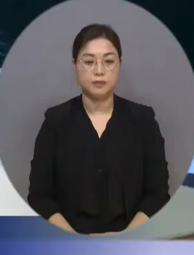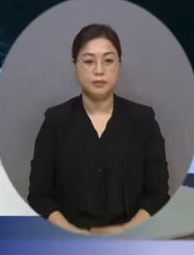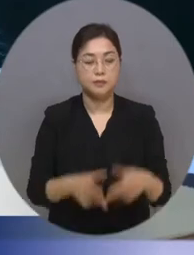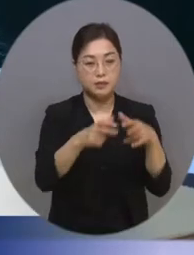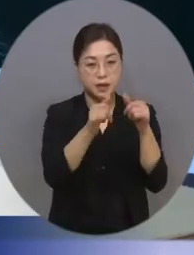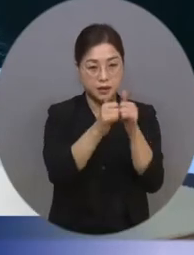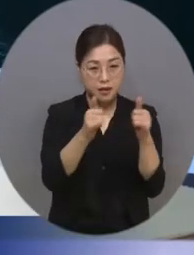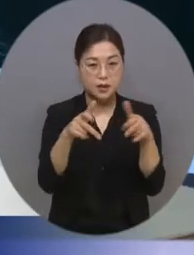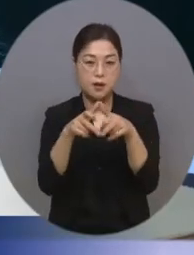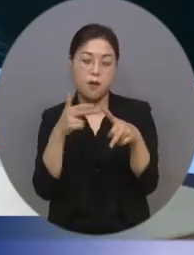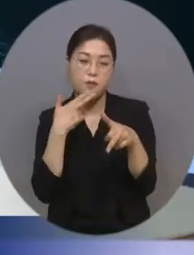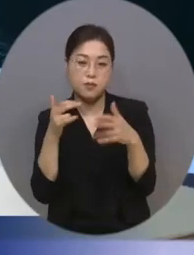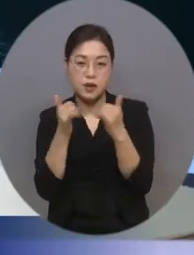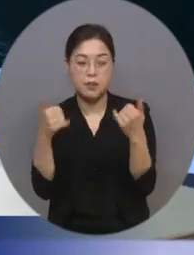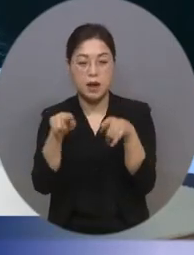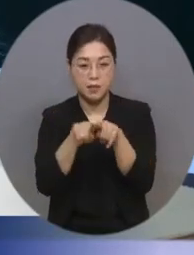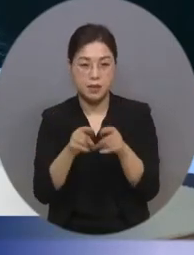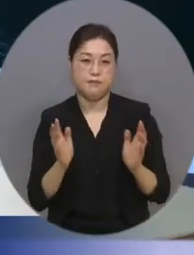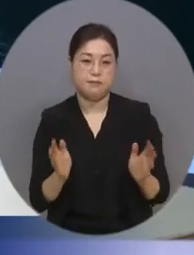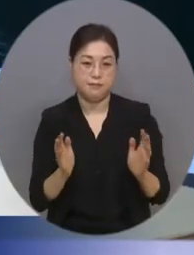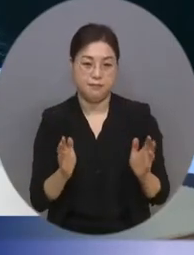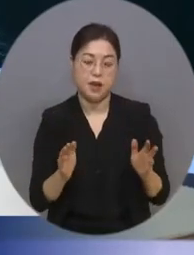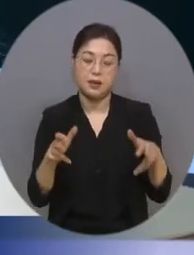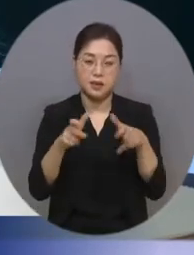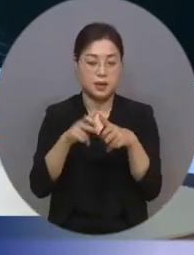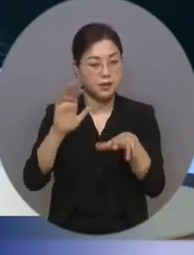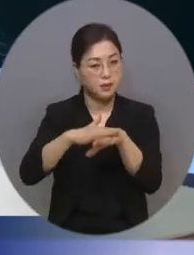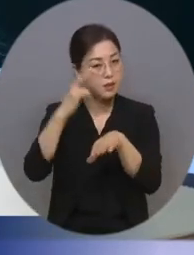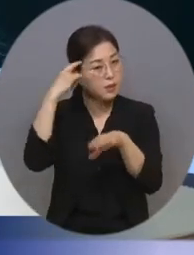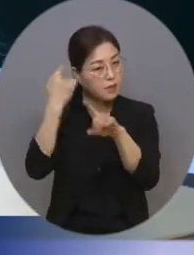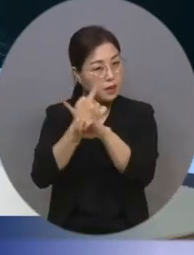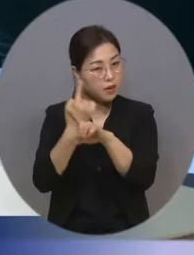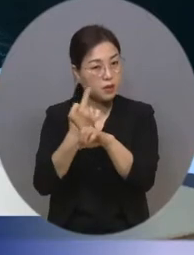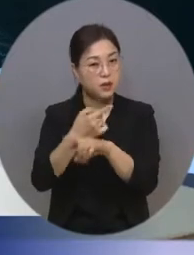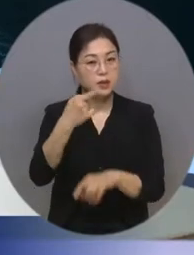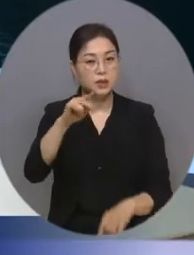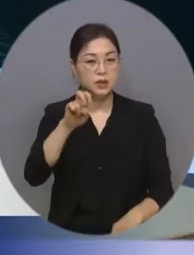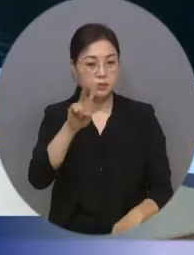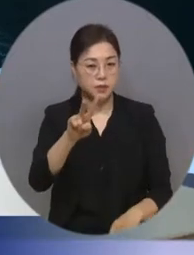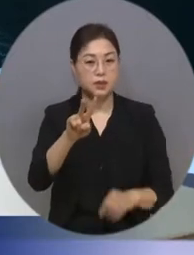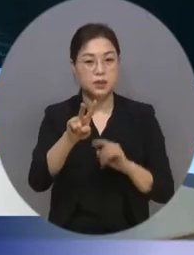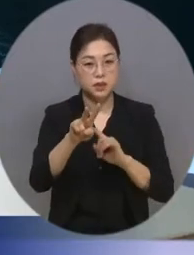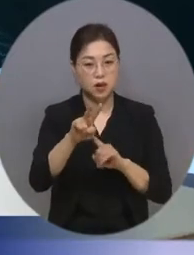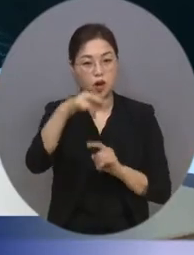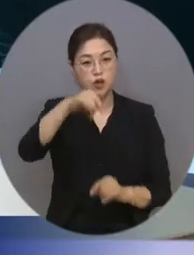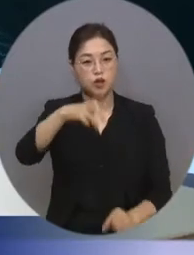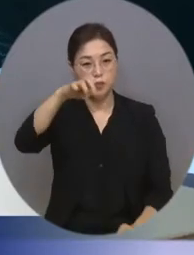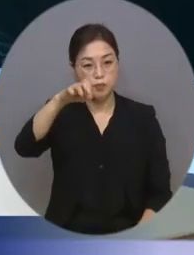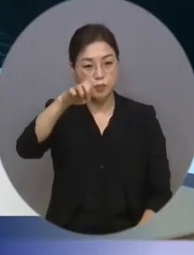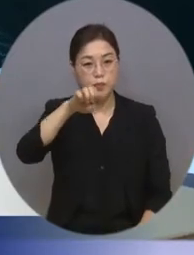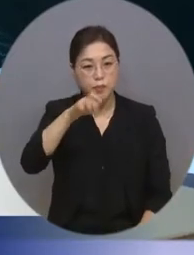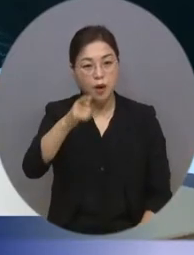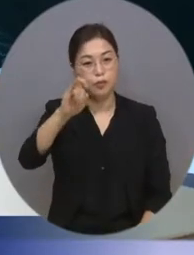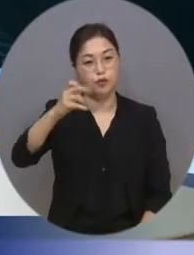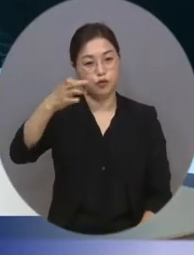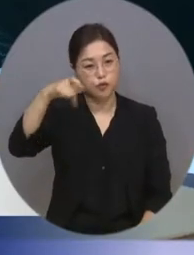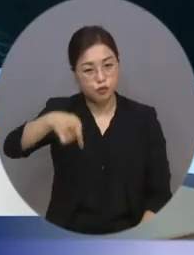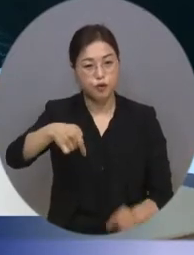장애인과 비장애인이 함께 달리며 장애 편견을 허무는 2021 슈퍼 블루 마라톤이 3년 만에